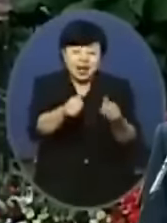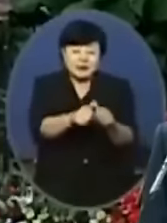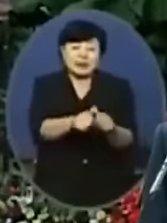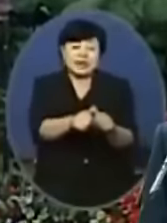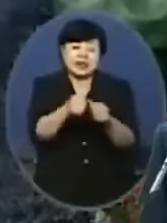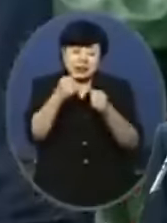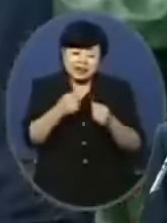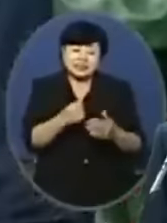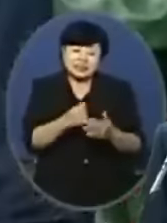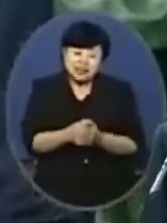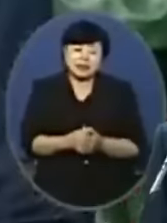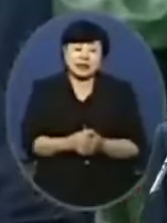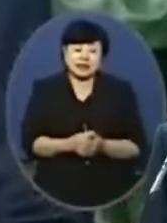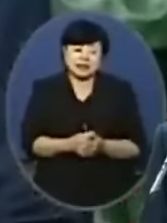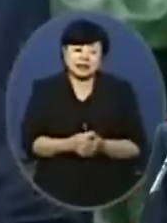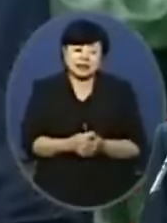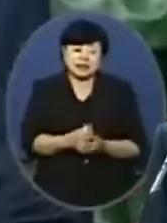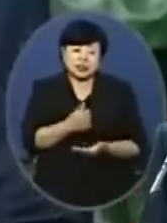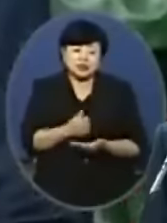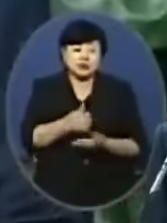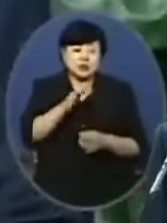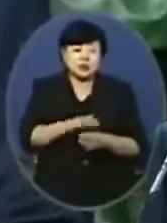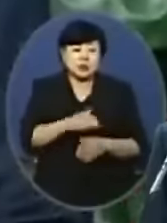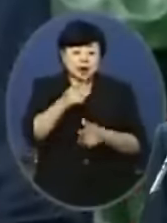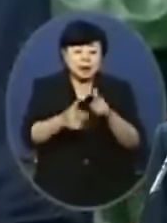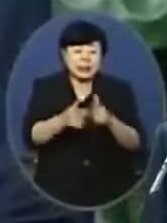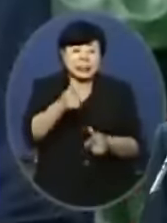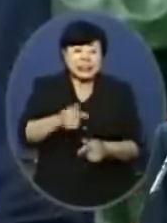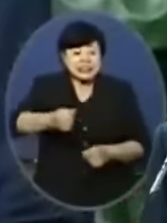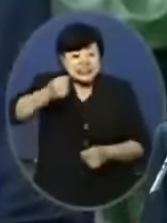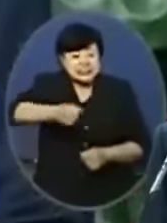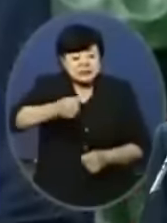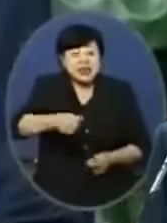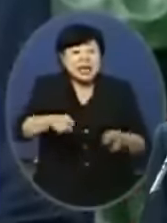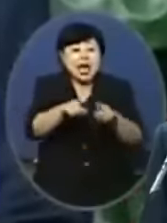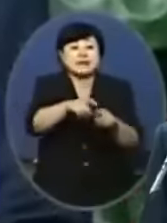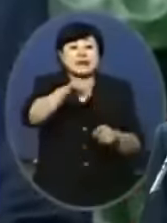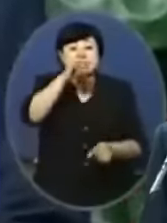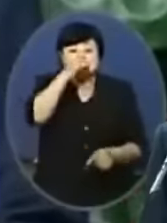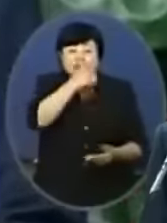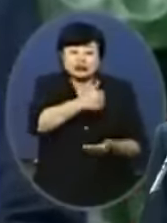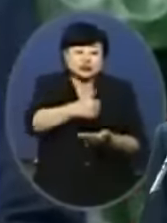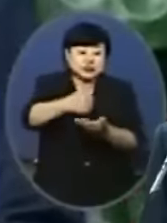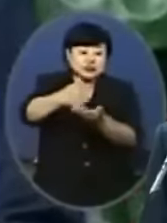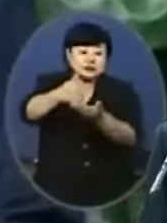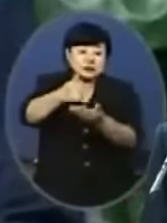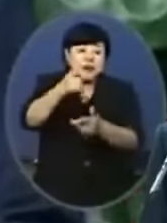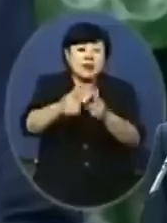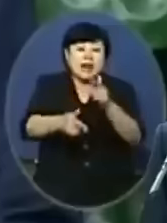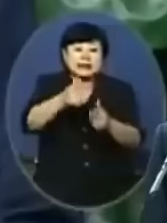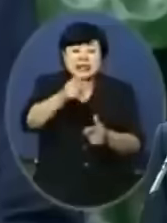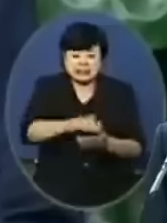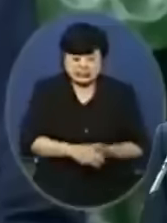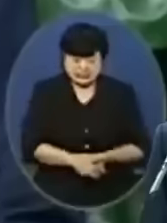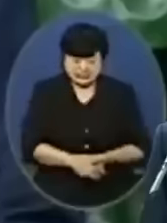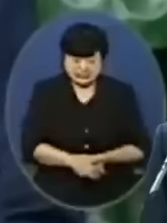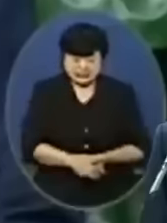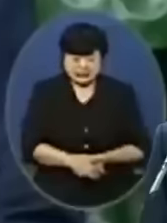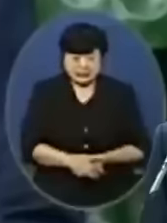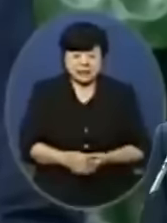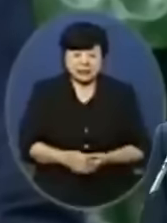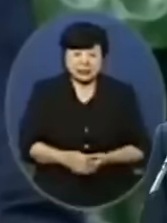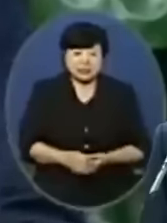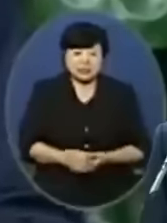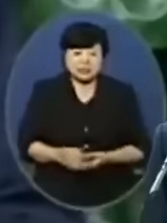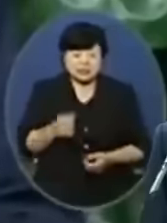계시면 주님에서는 막대기와 지팡이가 같이 하는 것입니다. 주님은 막대기는 뭡니까?